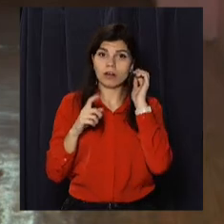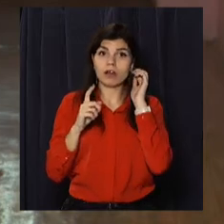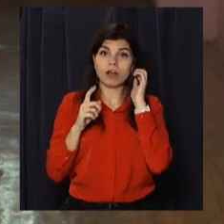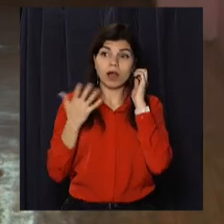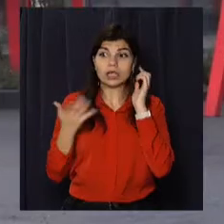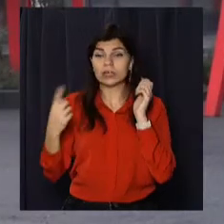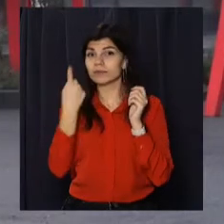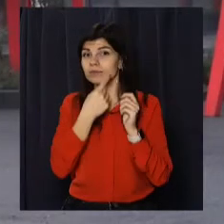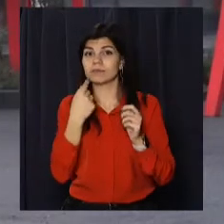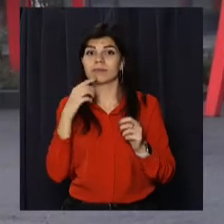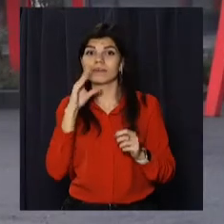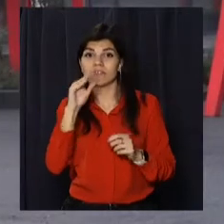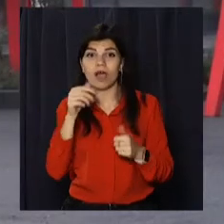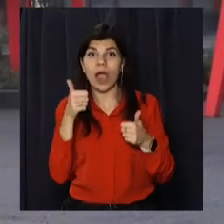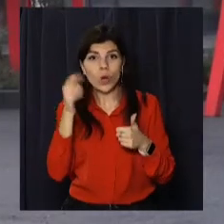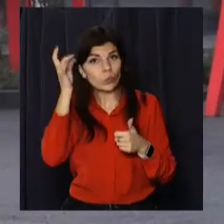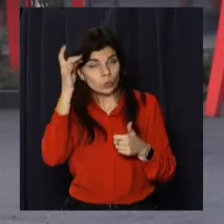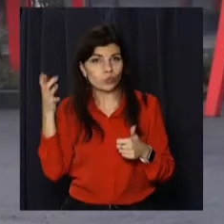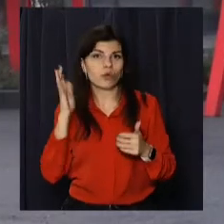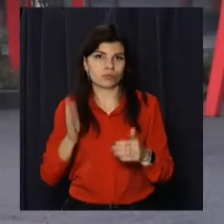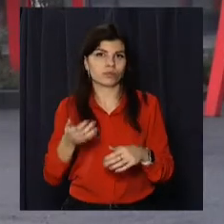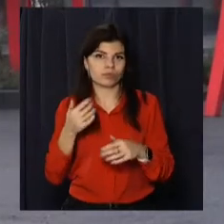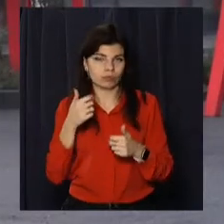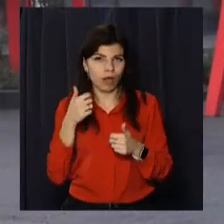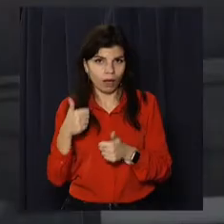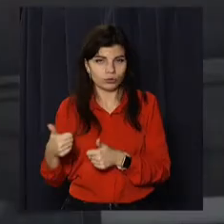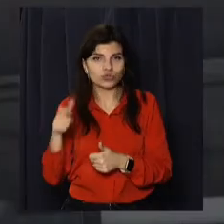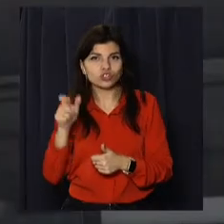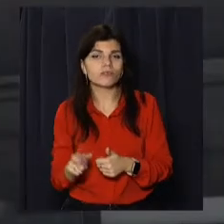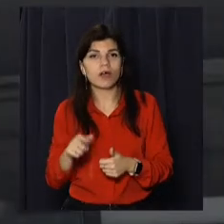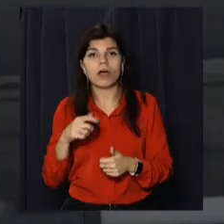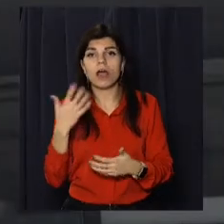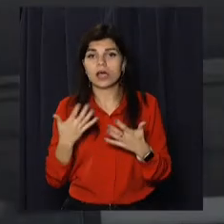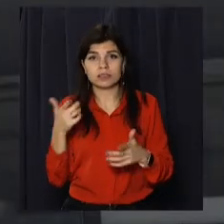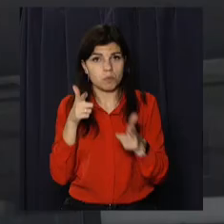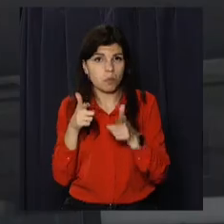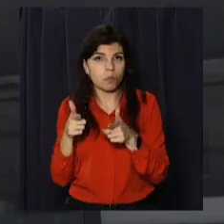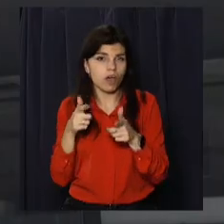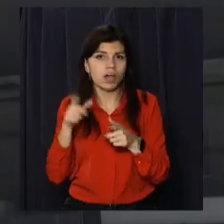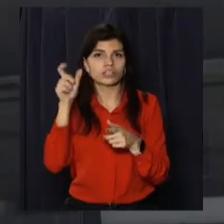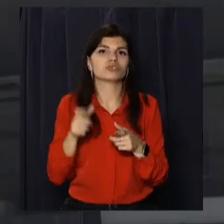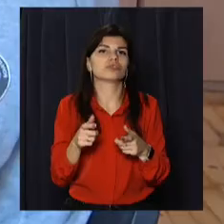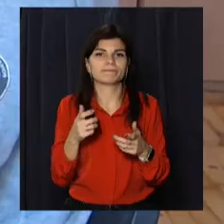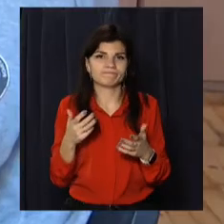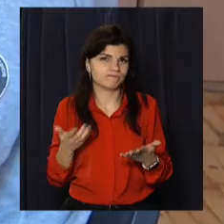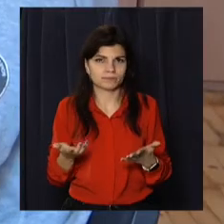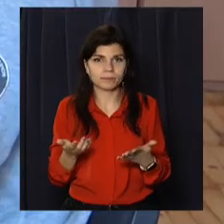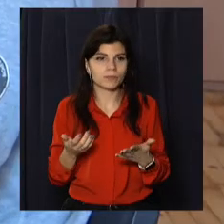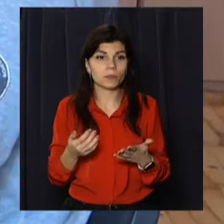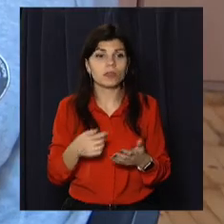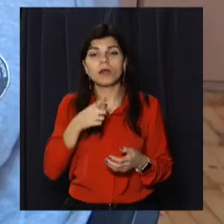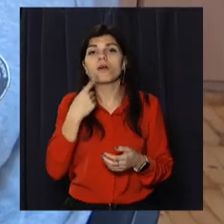буде мова. Матюки уходять корінням в 11 століття. Лінгвісти дослідили, до українців ці слова прийшли